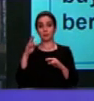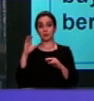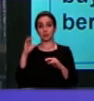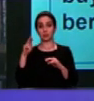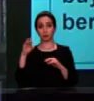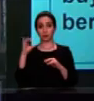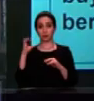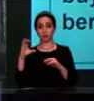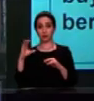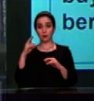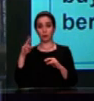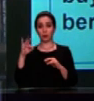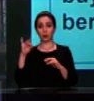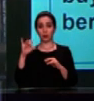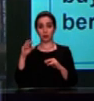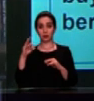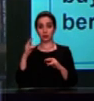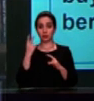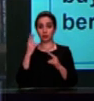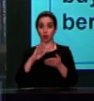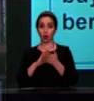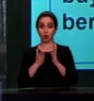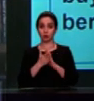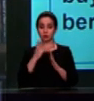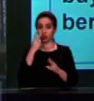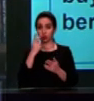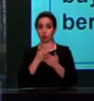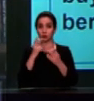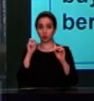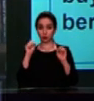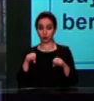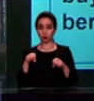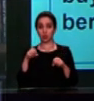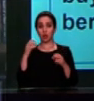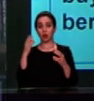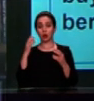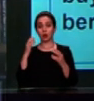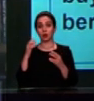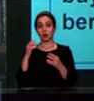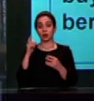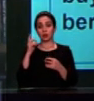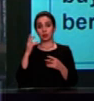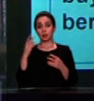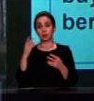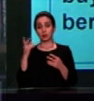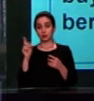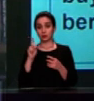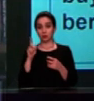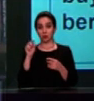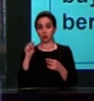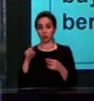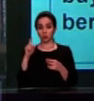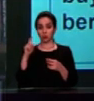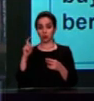parametridan foydalanamiz. Space parametrini ikki xil holatda, ya'ni ikki xil ko'rinishda, demak, qo'llashimiz mumkin. Demak, bu